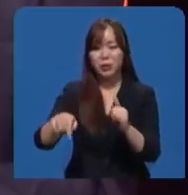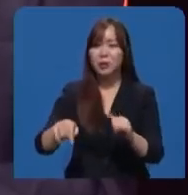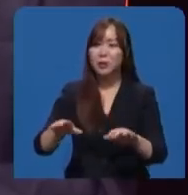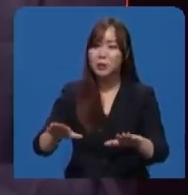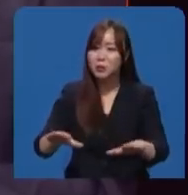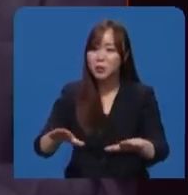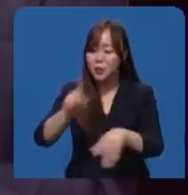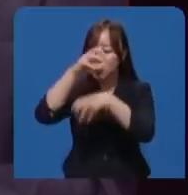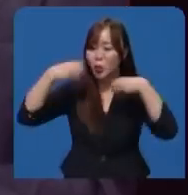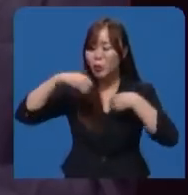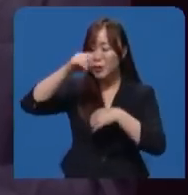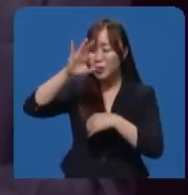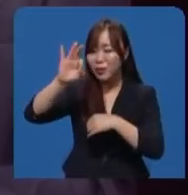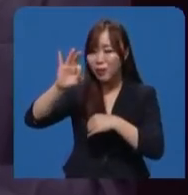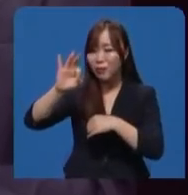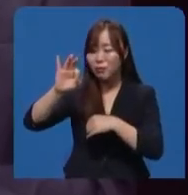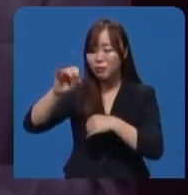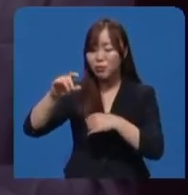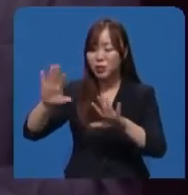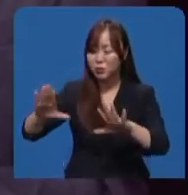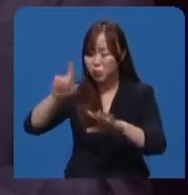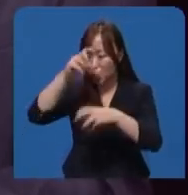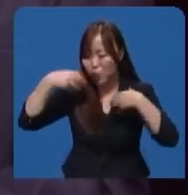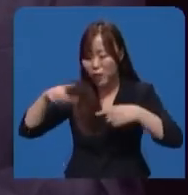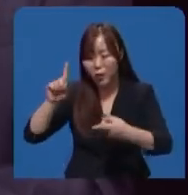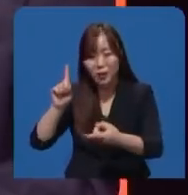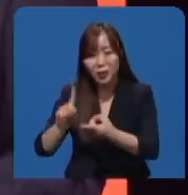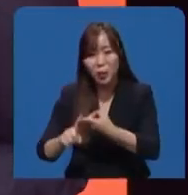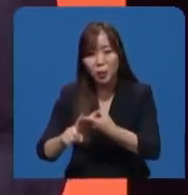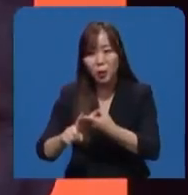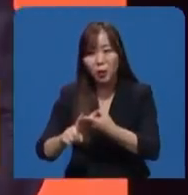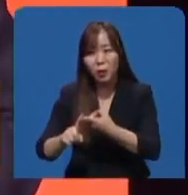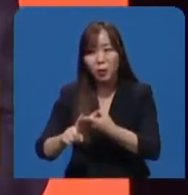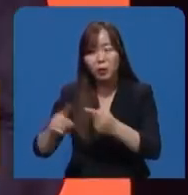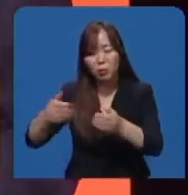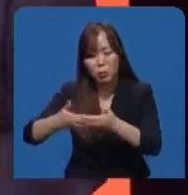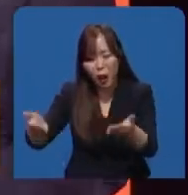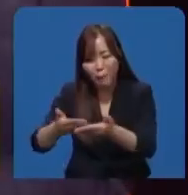지금 그 정부에서 하듯이 이런 식으로 일괄적으로 전부